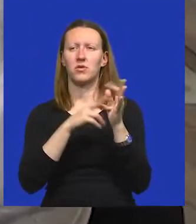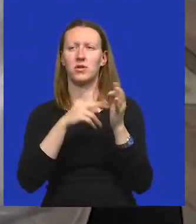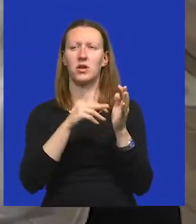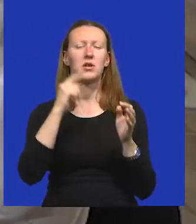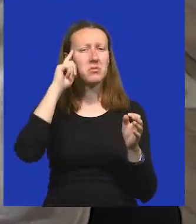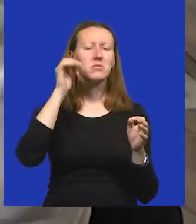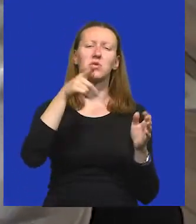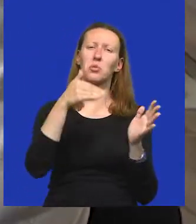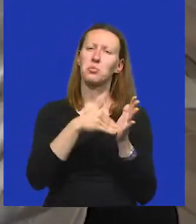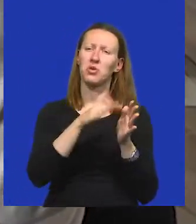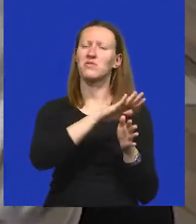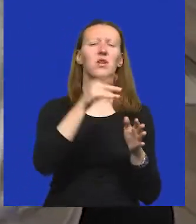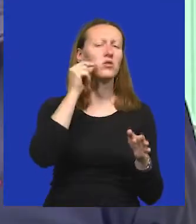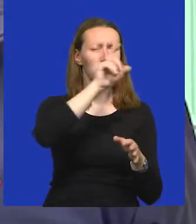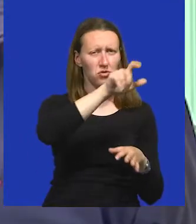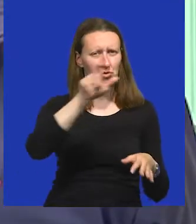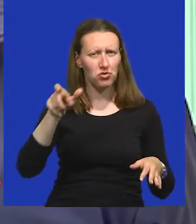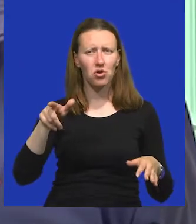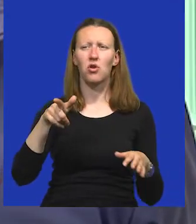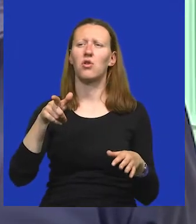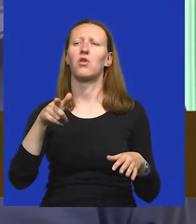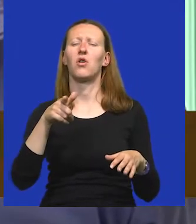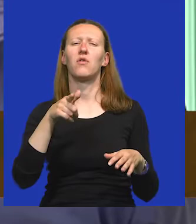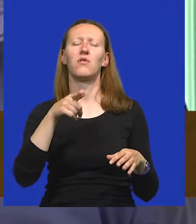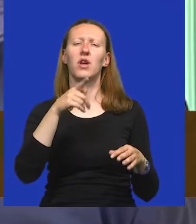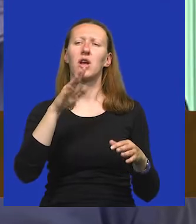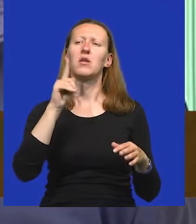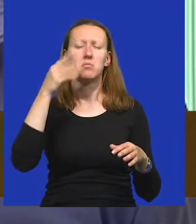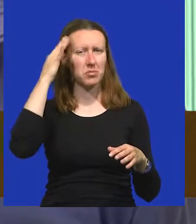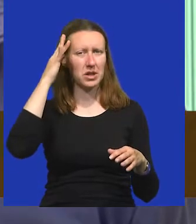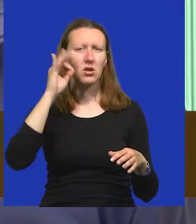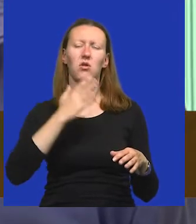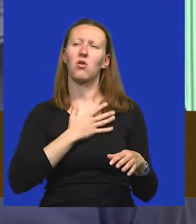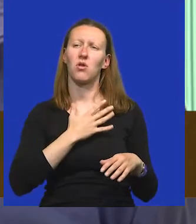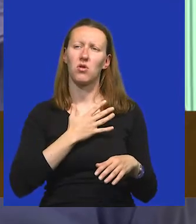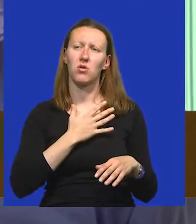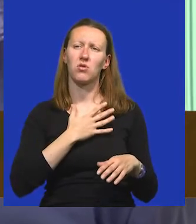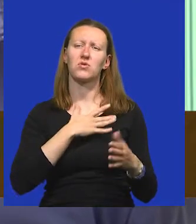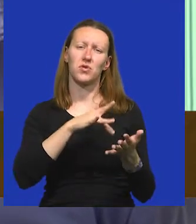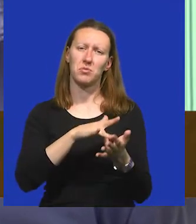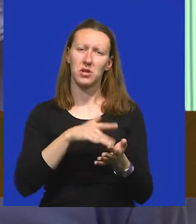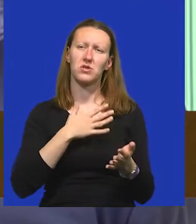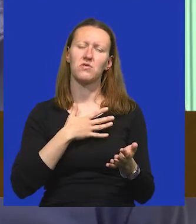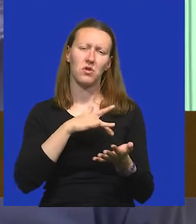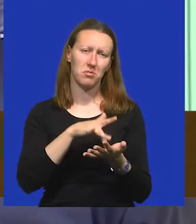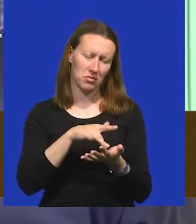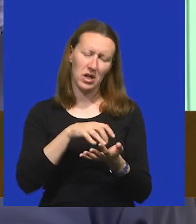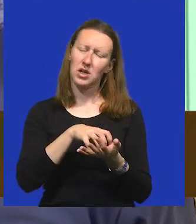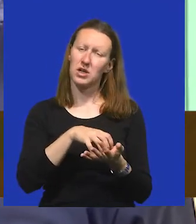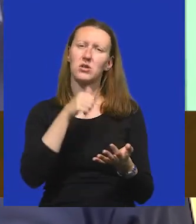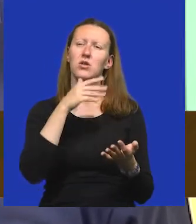Forlani. Ma penso che sia un dovere di ogni cittadino preoccuparsi della propria località, del proprio